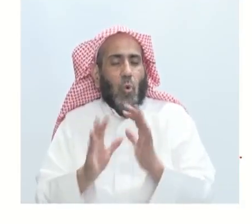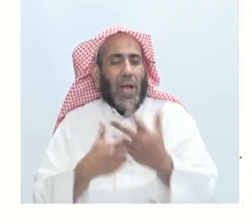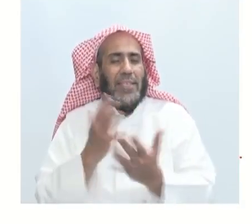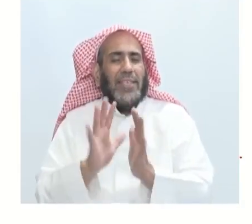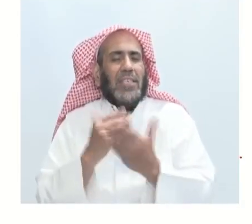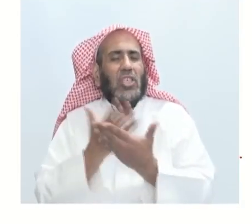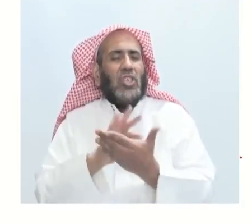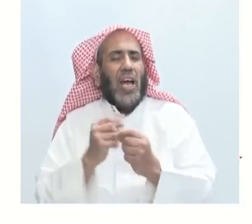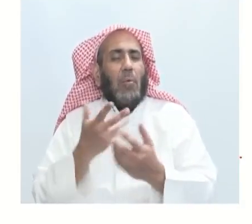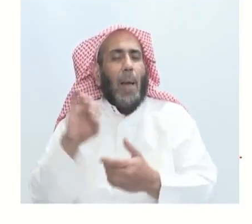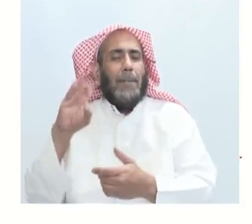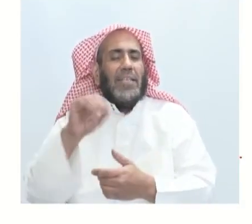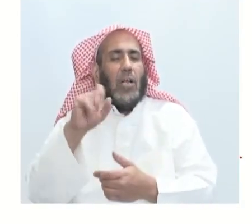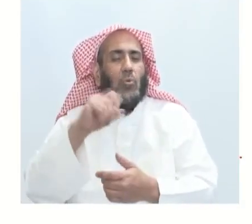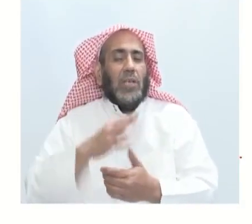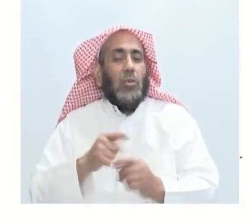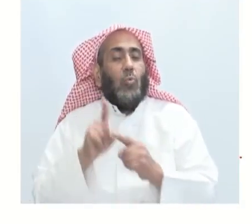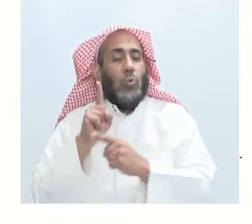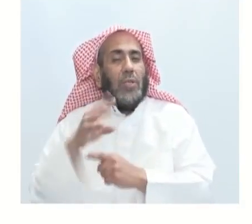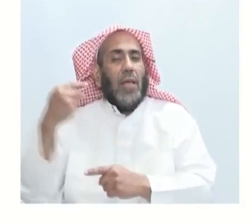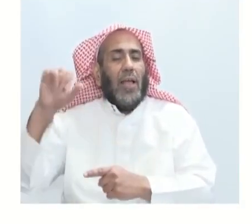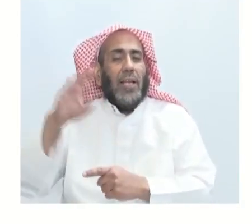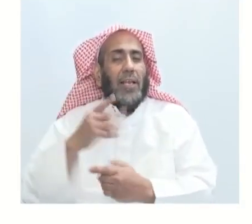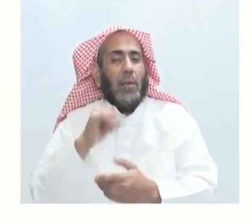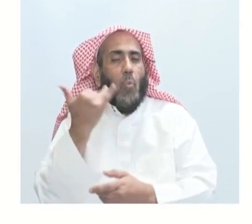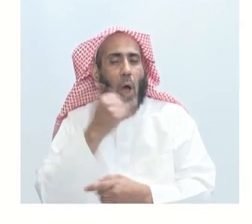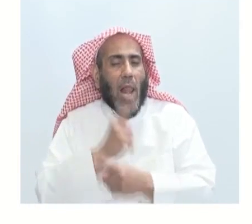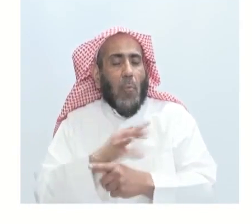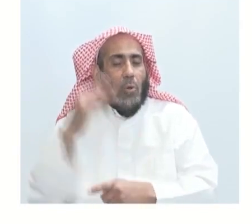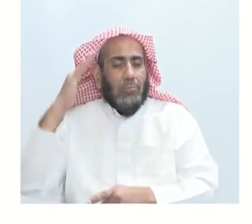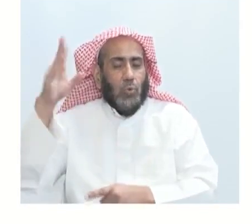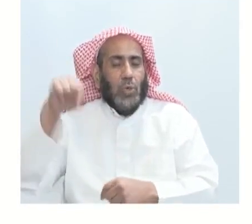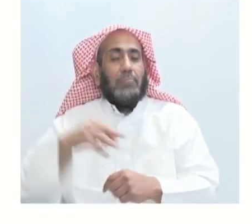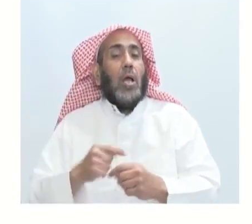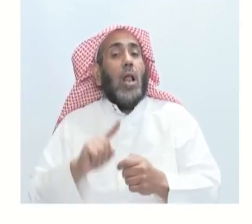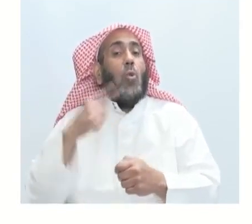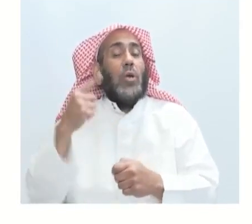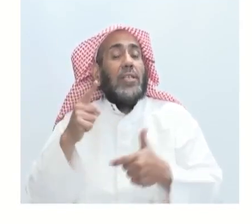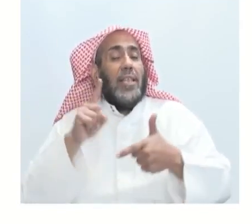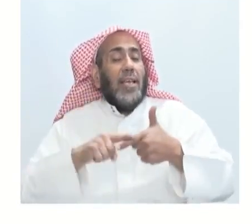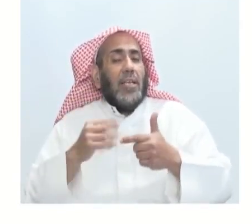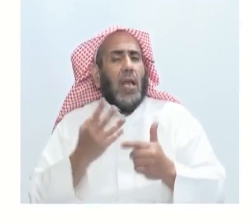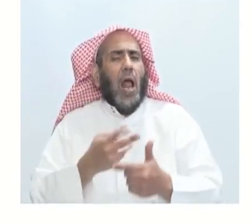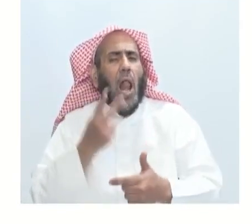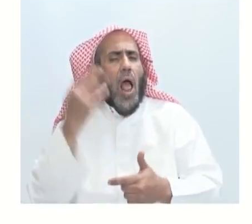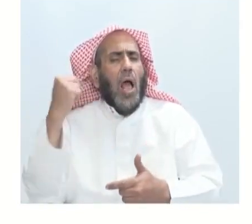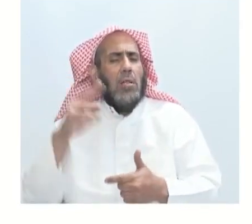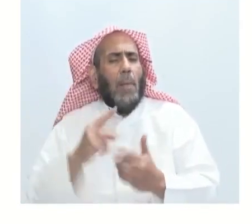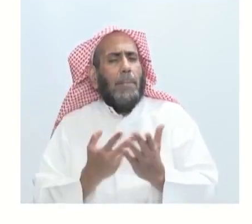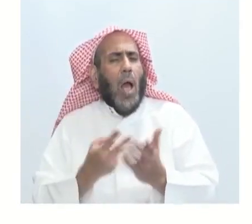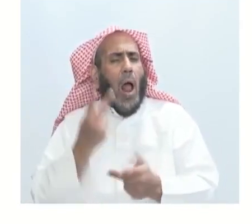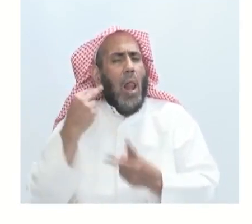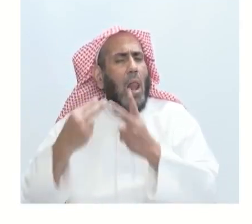الاشاره الاستاذ محمد القبيشي الوحده الثانيه الوحده الاولى الادب القديم الوحده الثانيه هنا الحديث